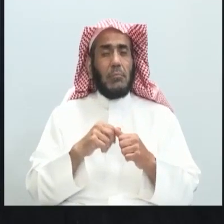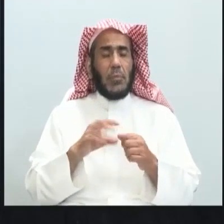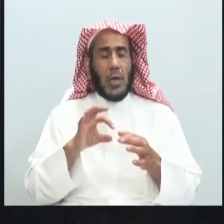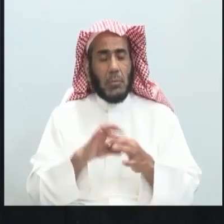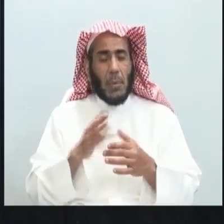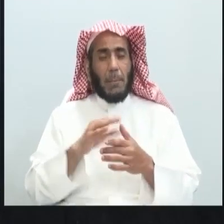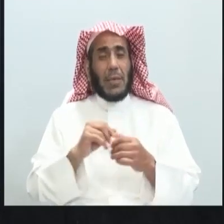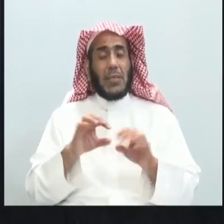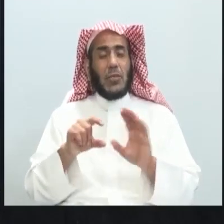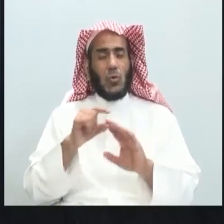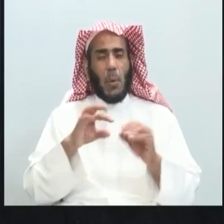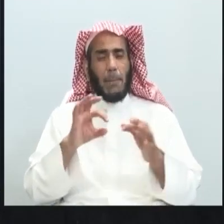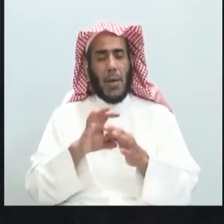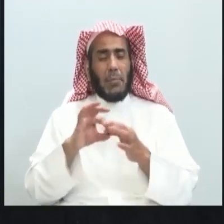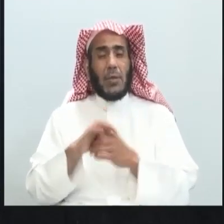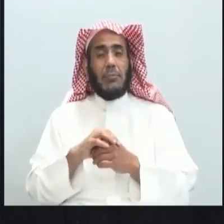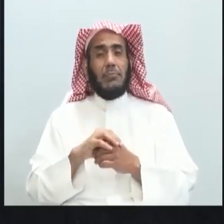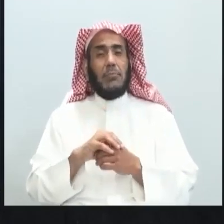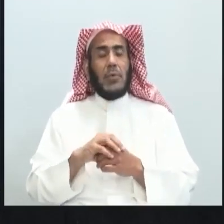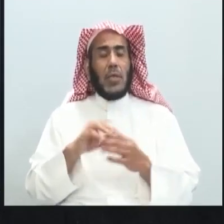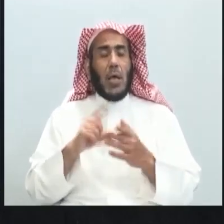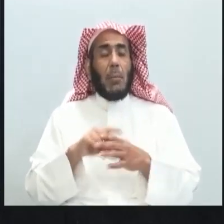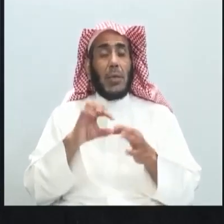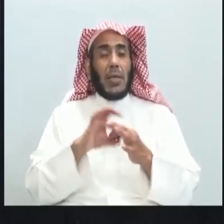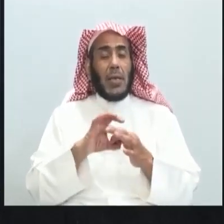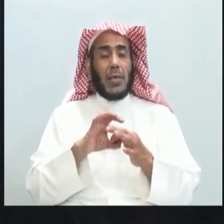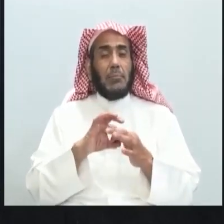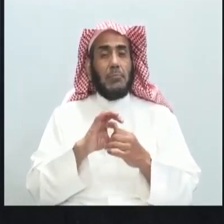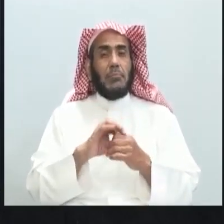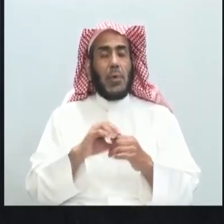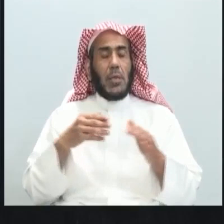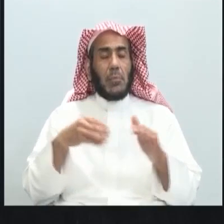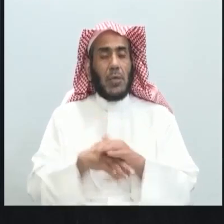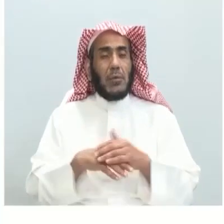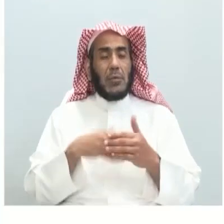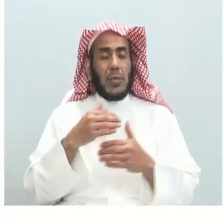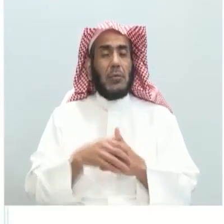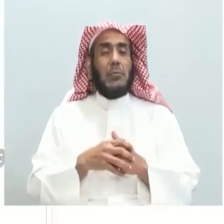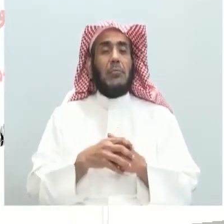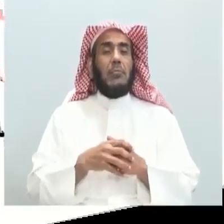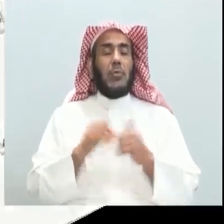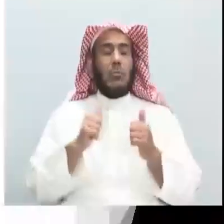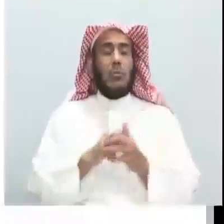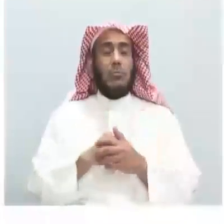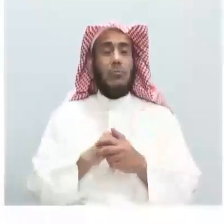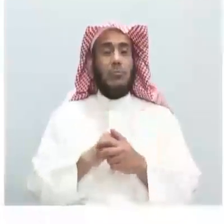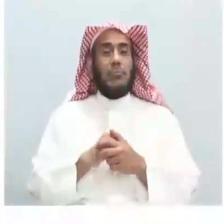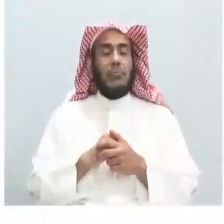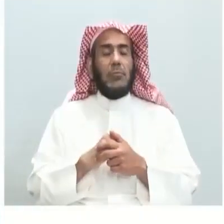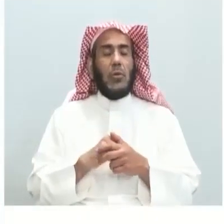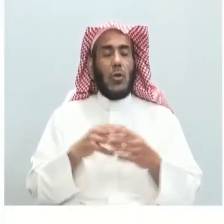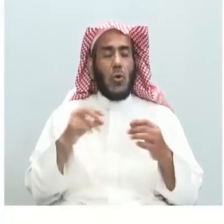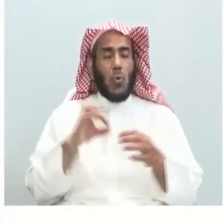الربط بين الس صور بعضها ببعض اذا هذا ما يتعلق بهذا المدخل ناتي بعد هذا ايها الطلاب والطالبات